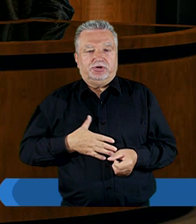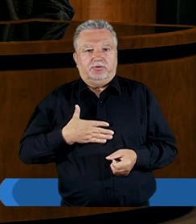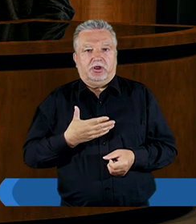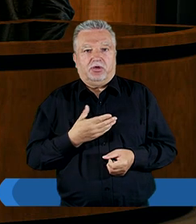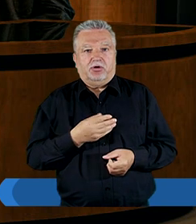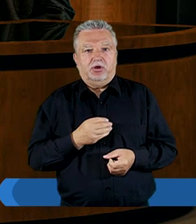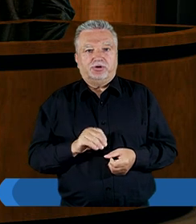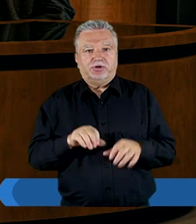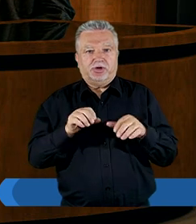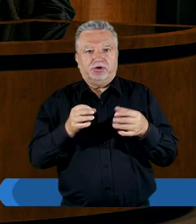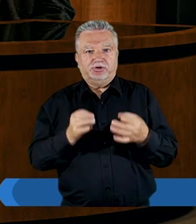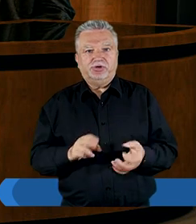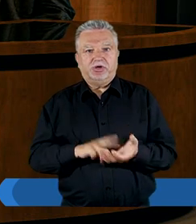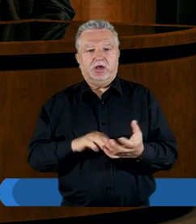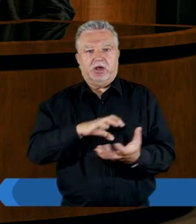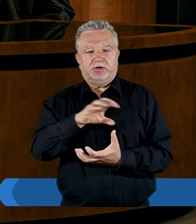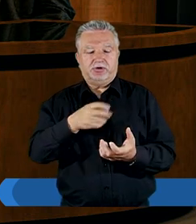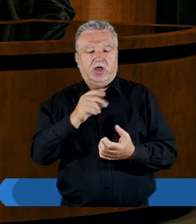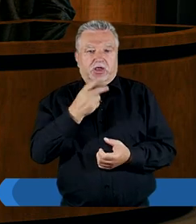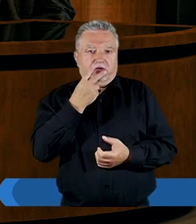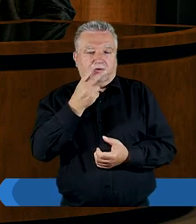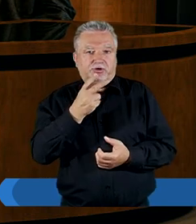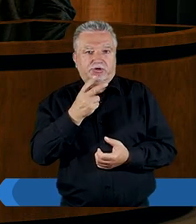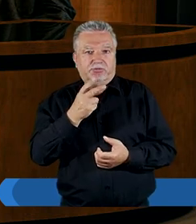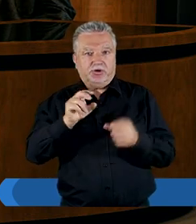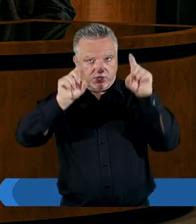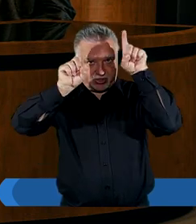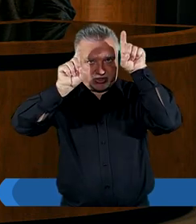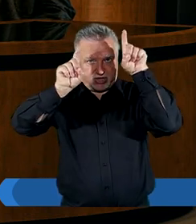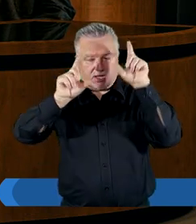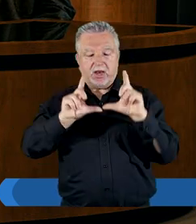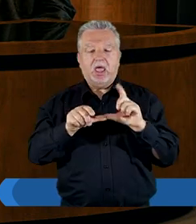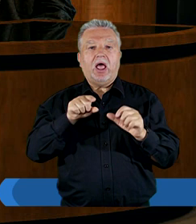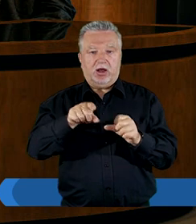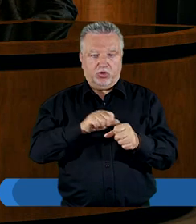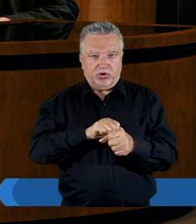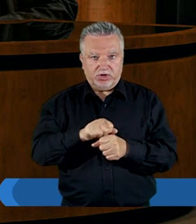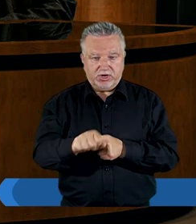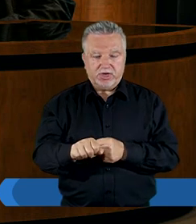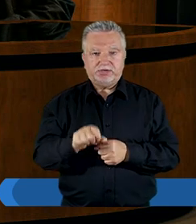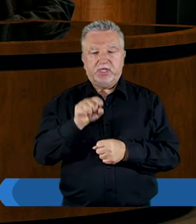tak to też wygląda, że się nie widzi tego szatana, prawda? A on jest tym prawdziwym,